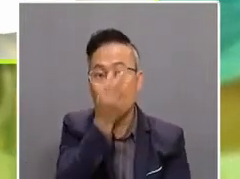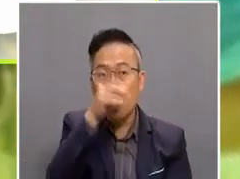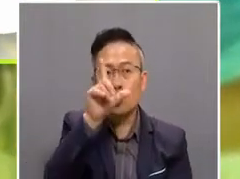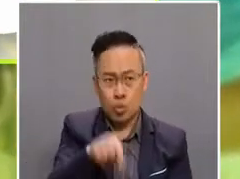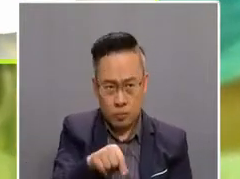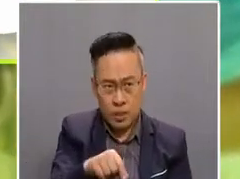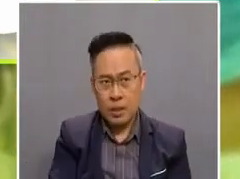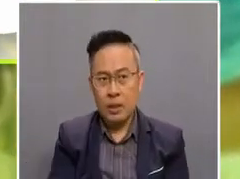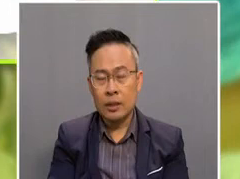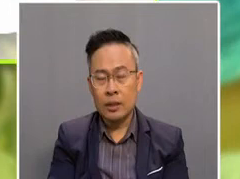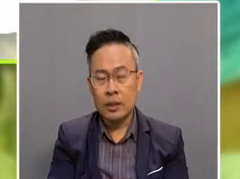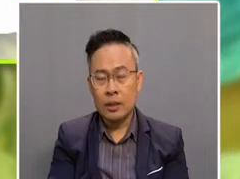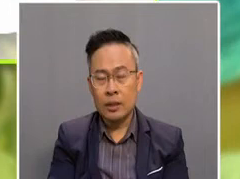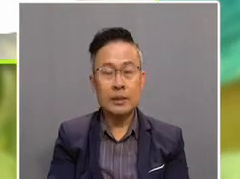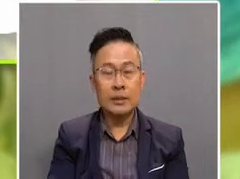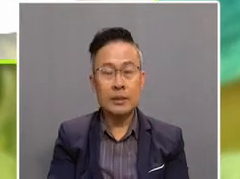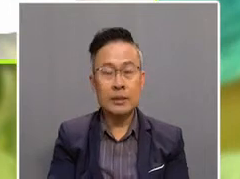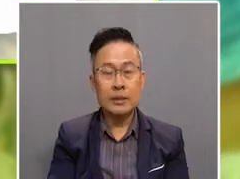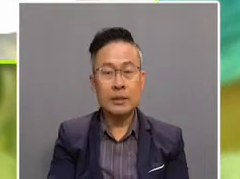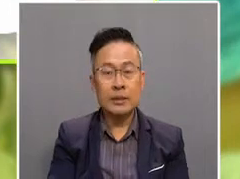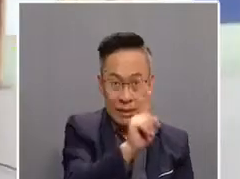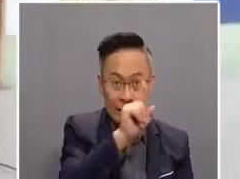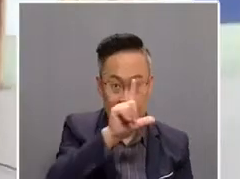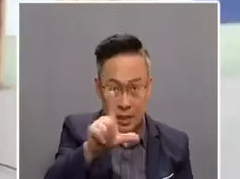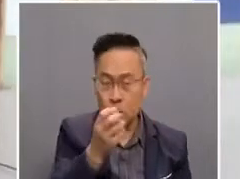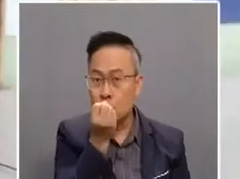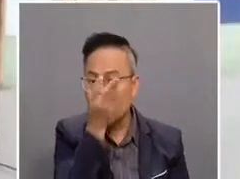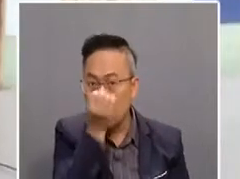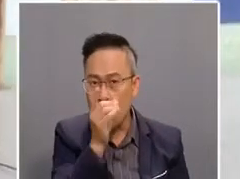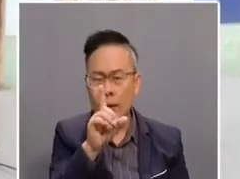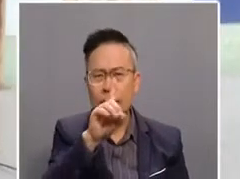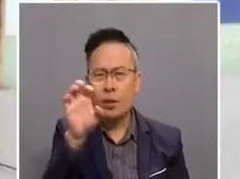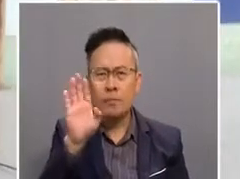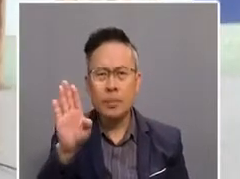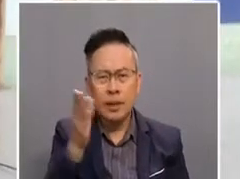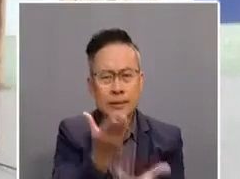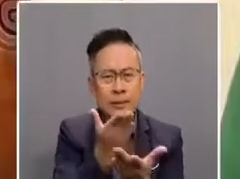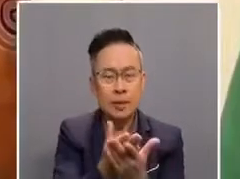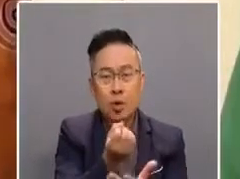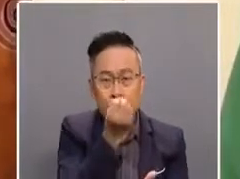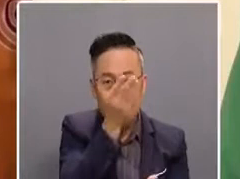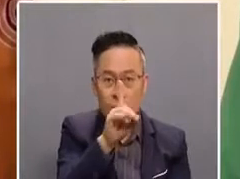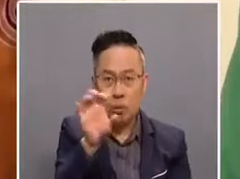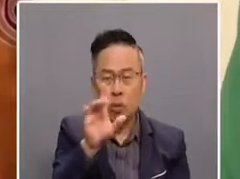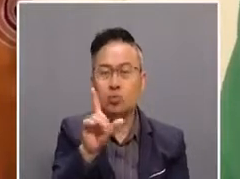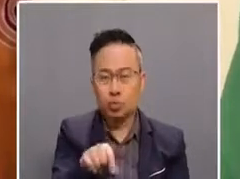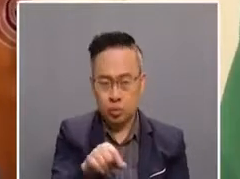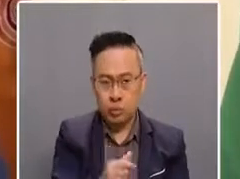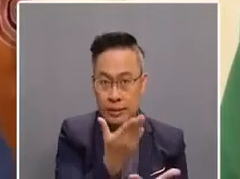นะธุรกิจเชื่อชุมชนสร้างไทยนะครับ อ๋อดีไหมครับท่านประธานครับพอธกส.เข้ามาแบบนี้ครับ ณวันนี้เ